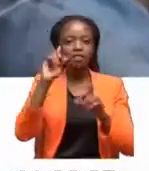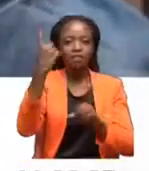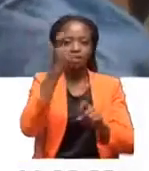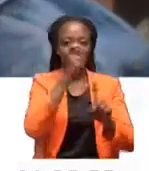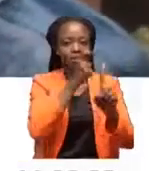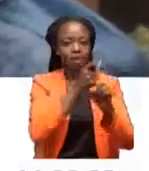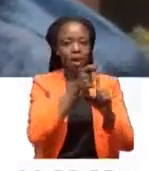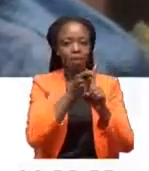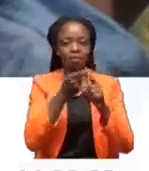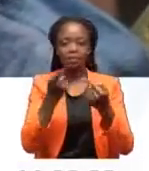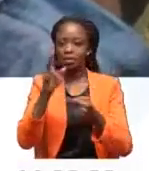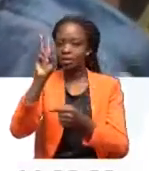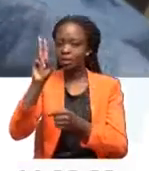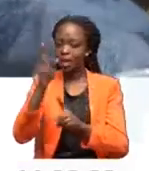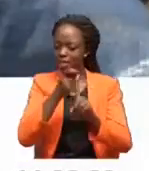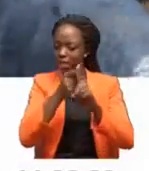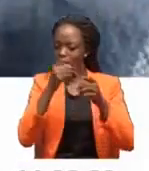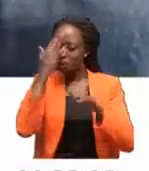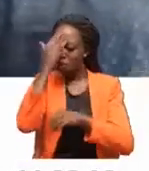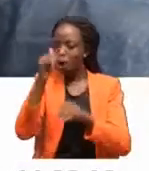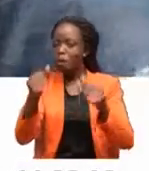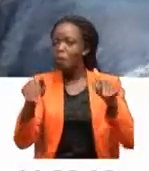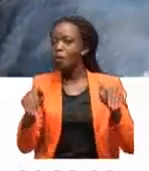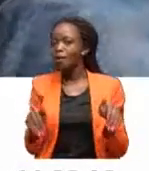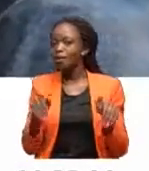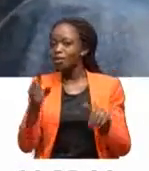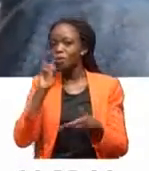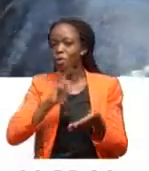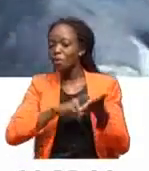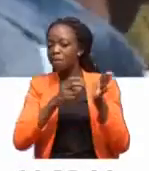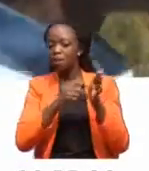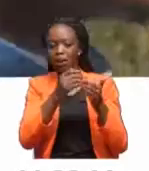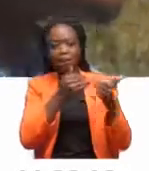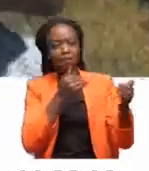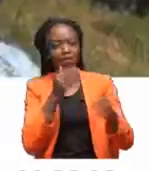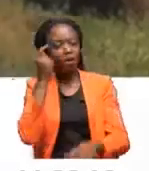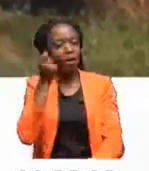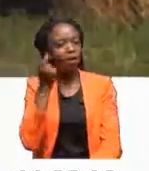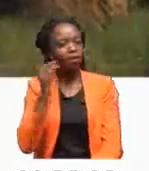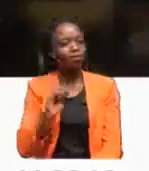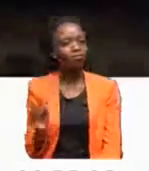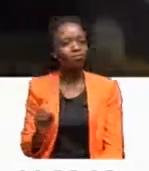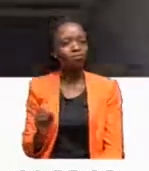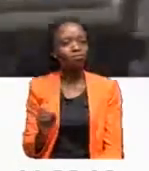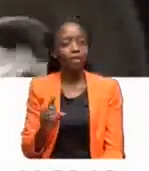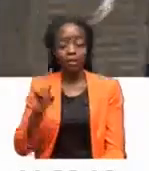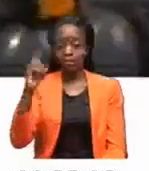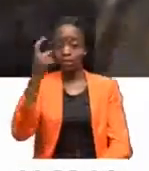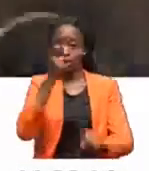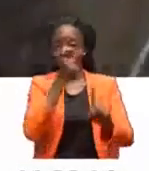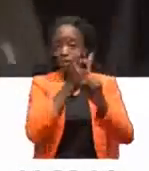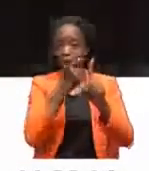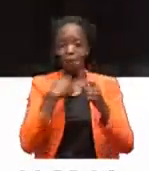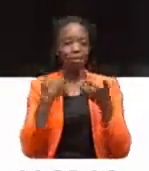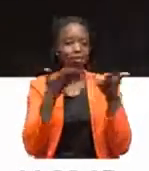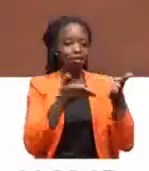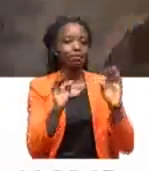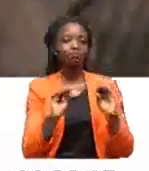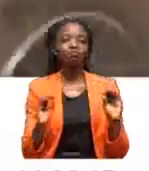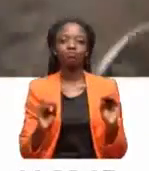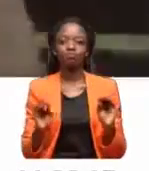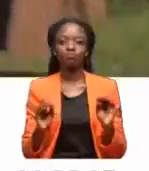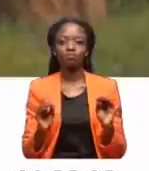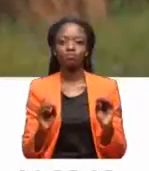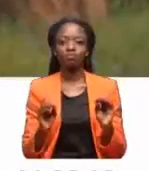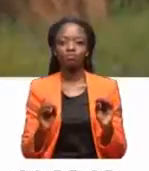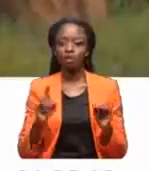ni muhula wa pili. Mbona mkasubiria wakati huu? Ina maana kwa mamko mnaona awali hapo anafanya kazi? Tamu ya kwanza mimi sikuepo. Tamu ya